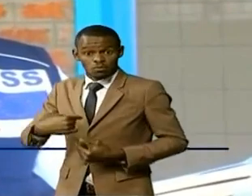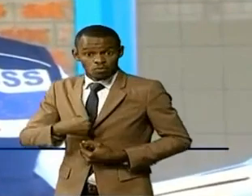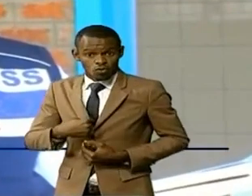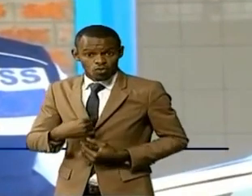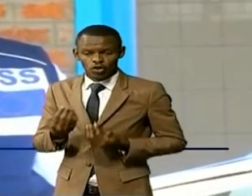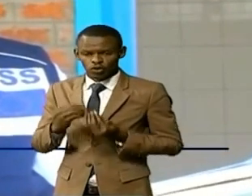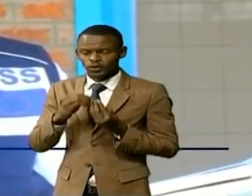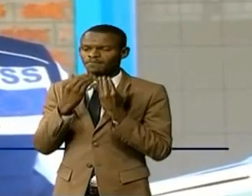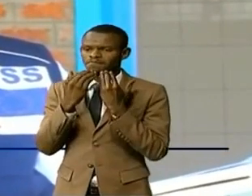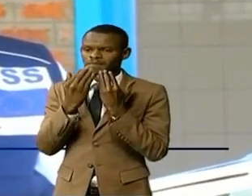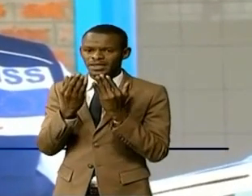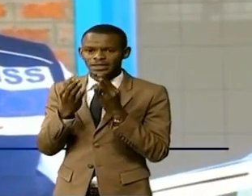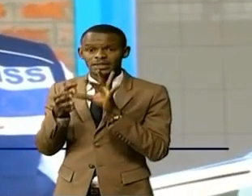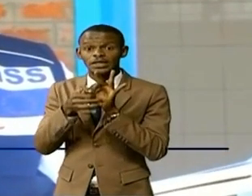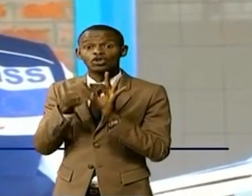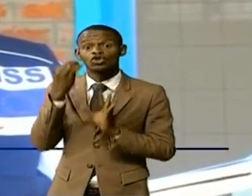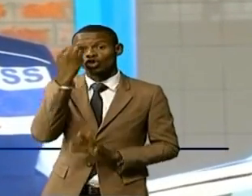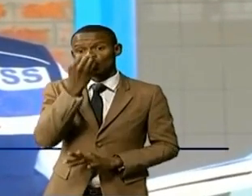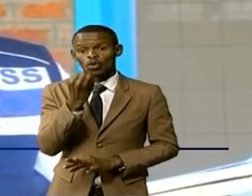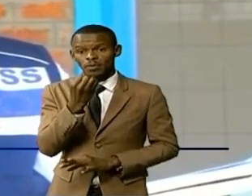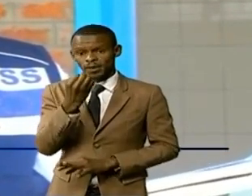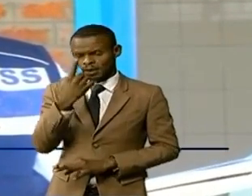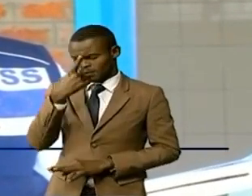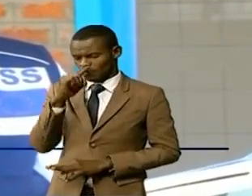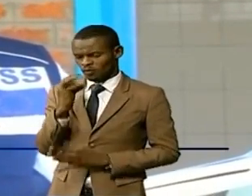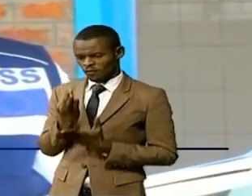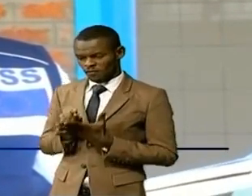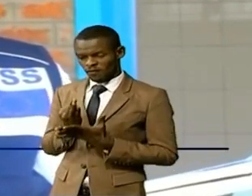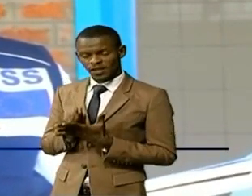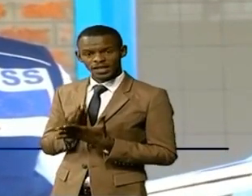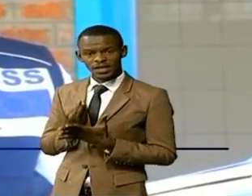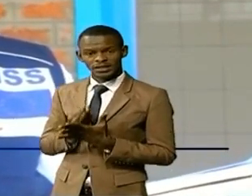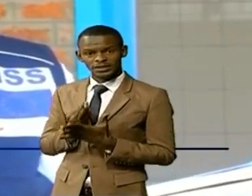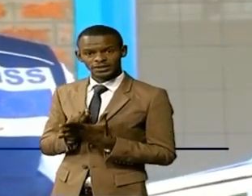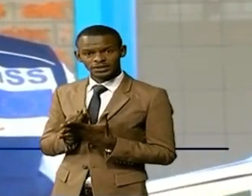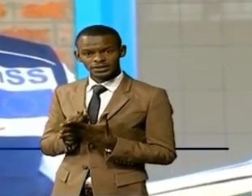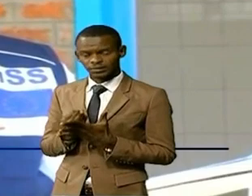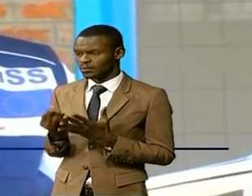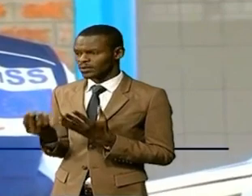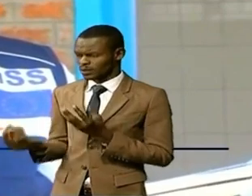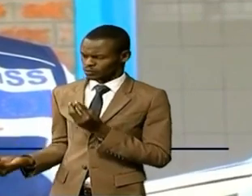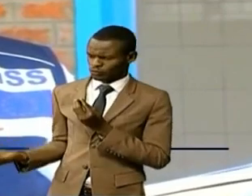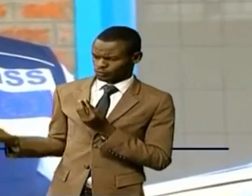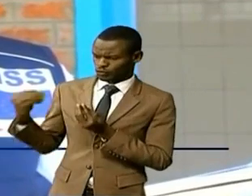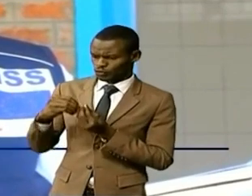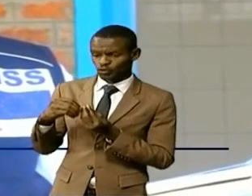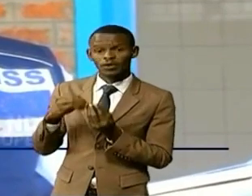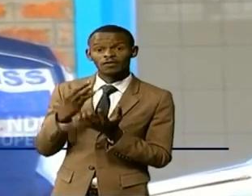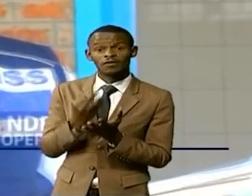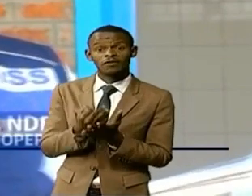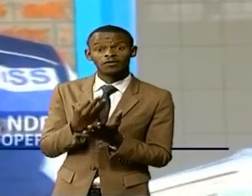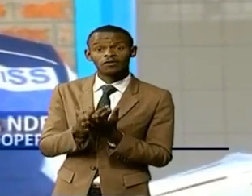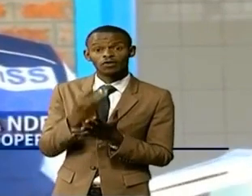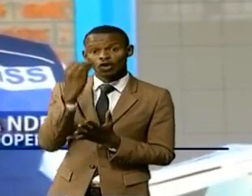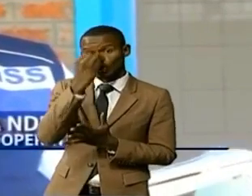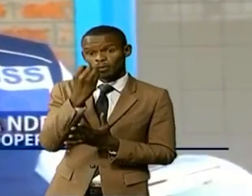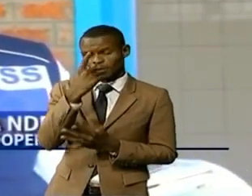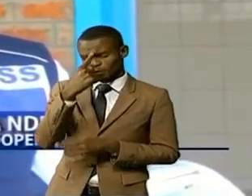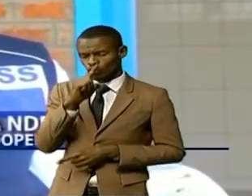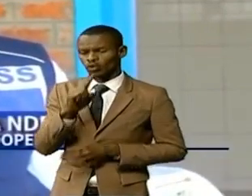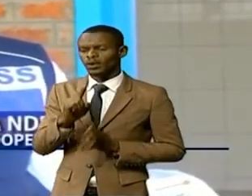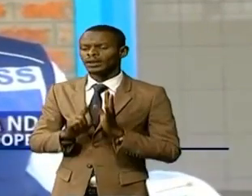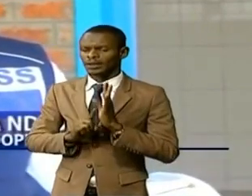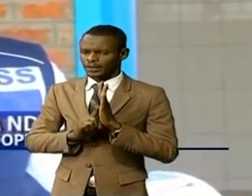l'Union européenne pour le financement du 11e FED, c'est le Fonds européen de développement, et le